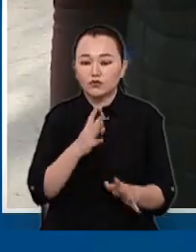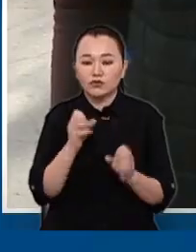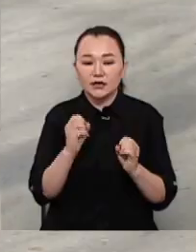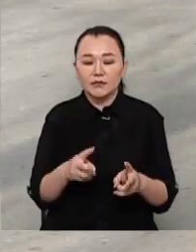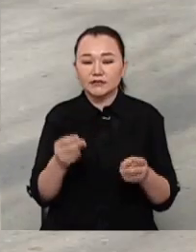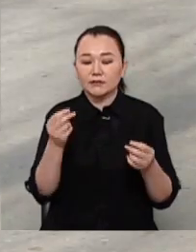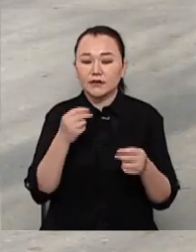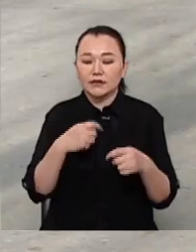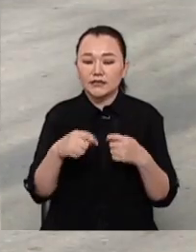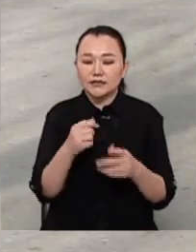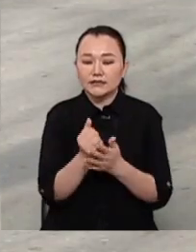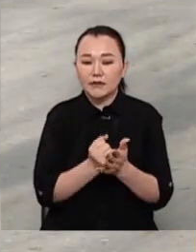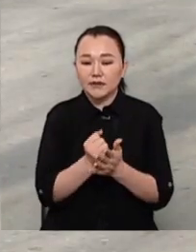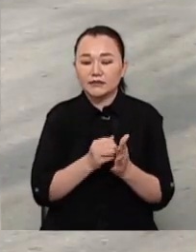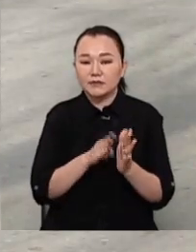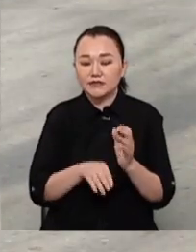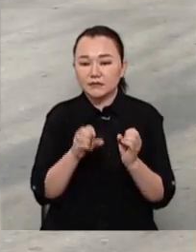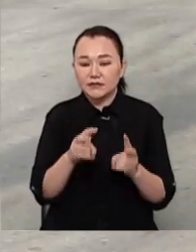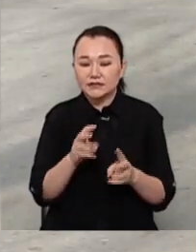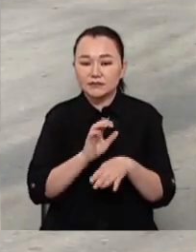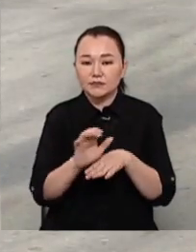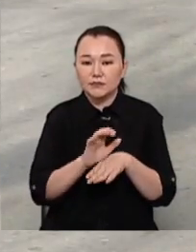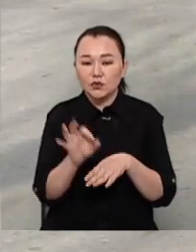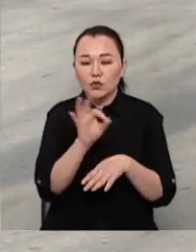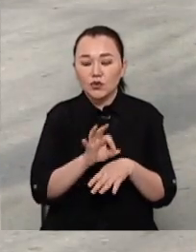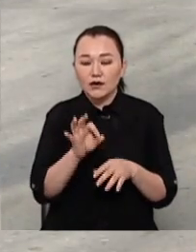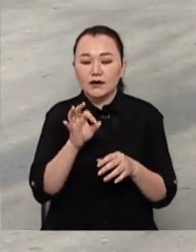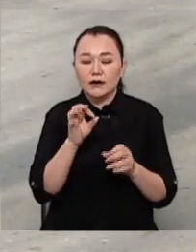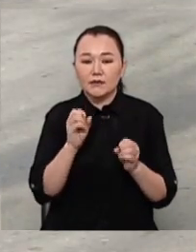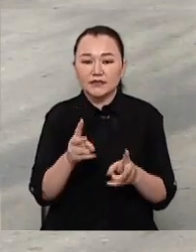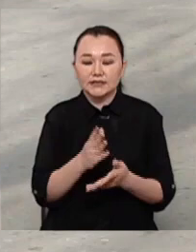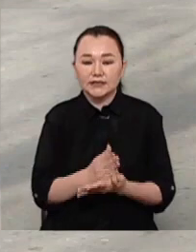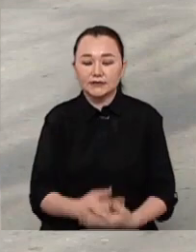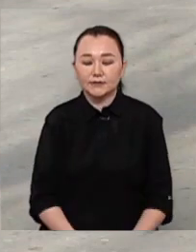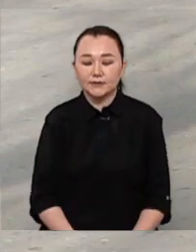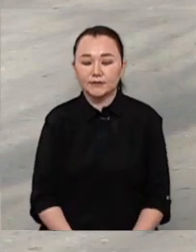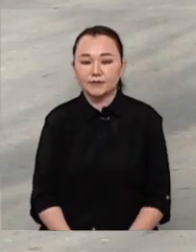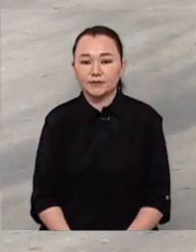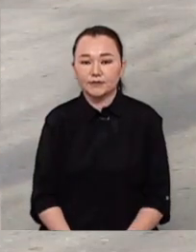кризисом продовольственной безопасности страны. Эльмира Ержанова, Азамат Кубигенов, Информбюро, Актобе.